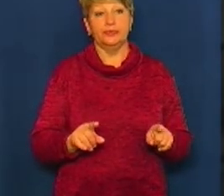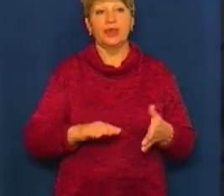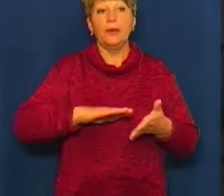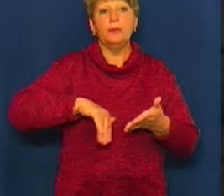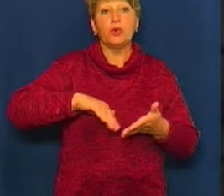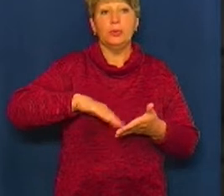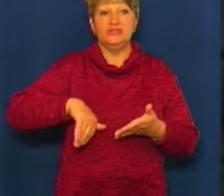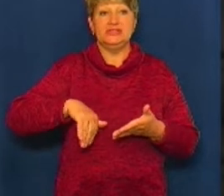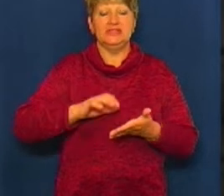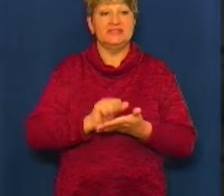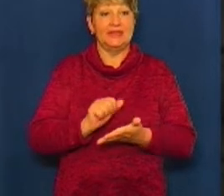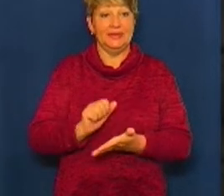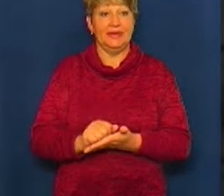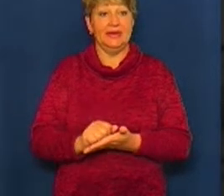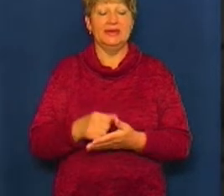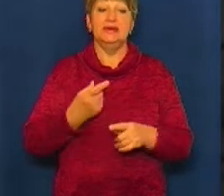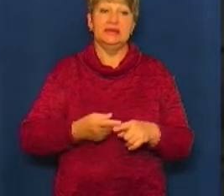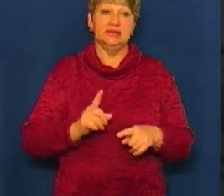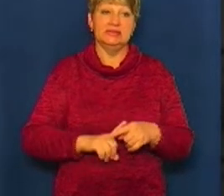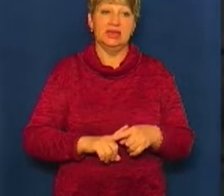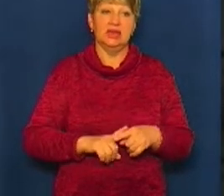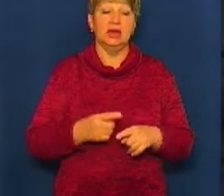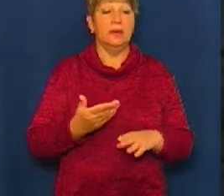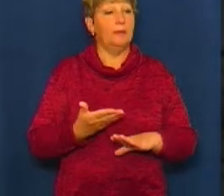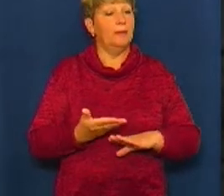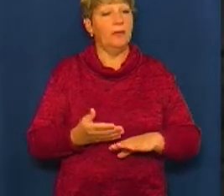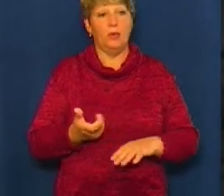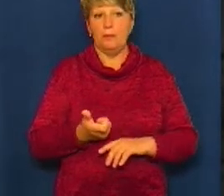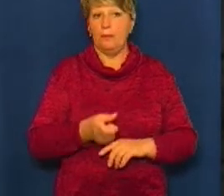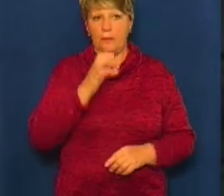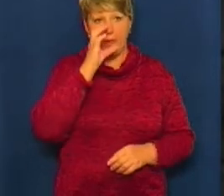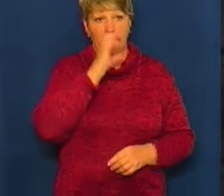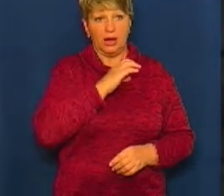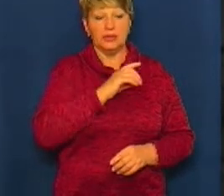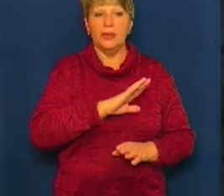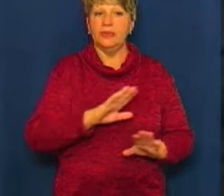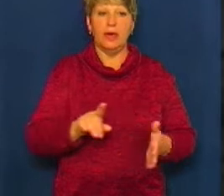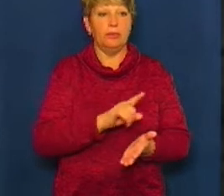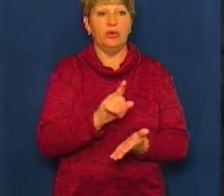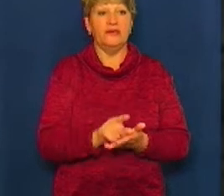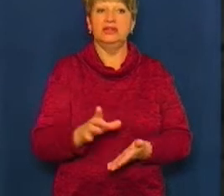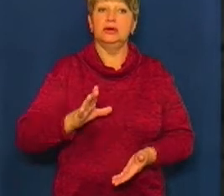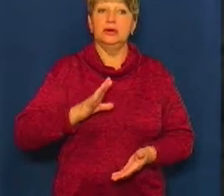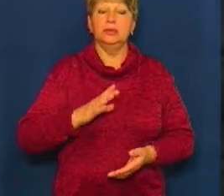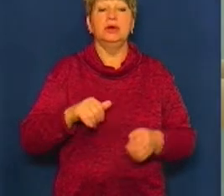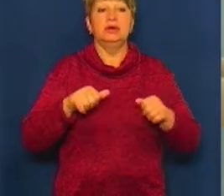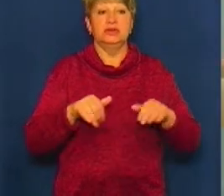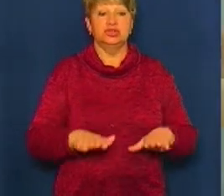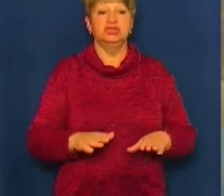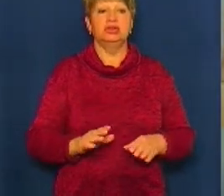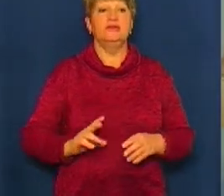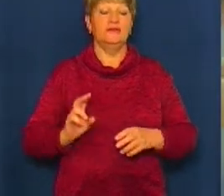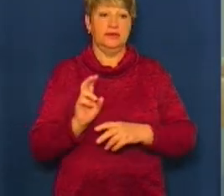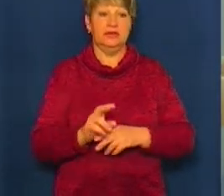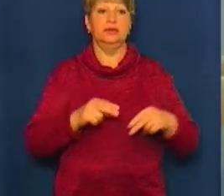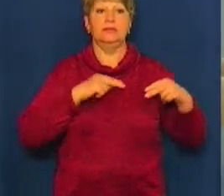пропуски у заняттях – це дуже-дуже погано. Їх не повинно бути. Тому ми вийшли і працюємо. Додає,